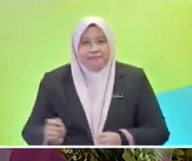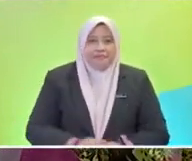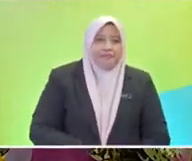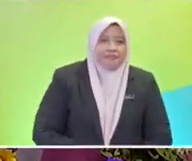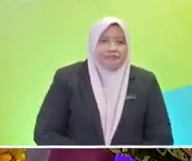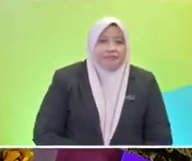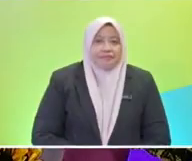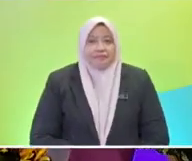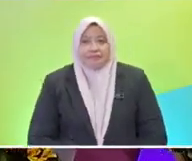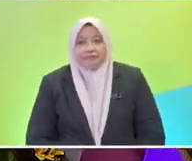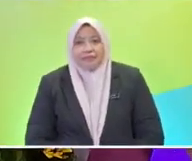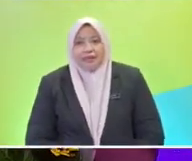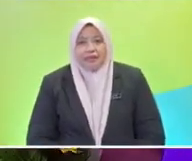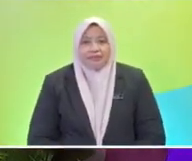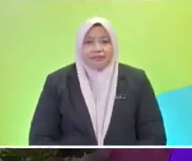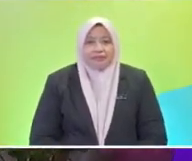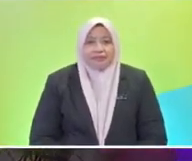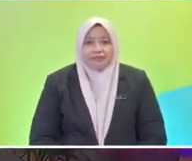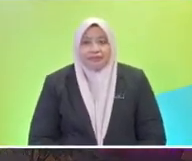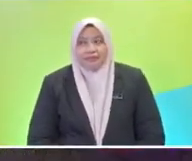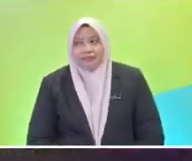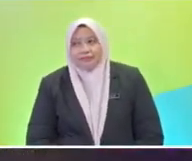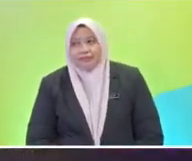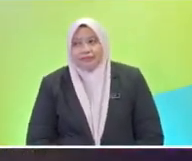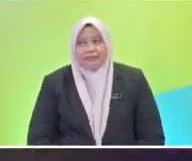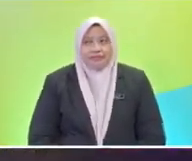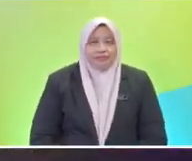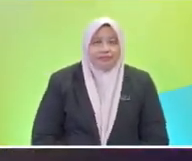Wah, itu dia cikgu eh. Dia gerak-gerak lagi.